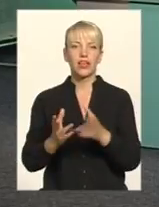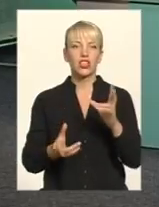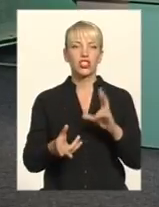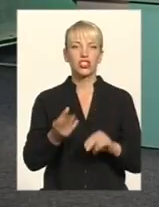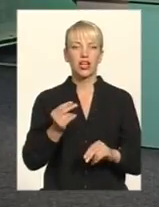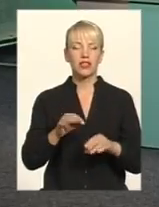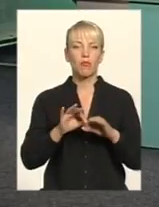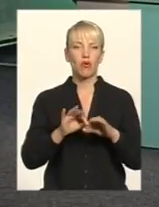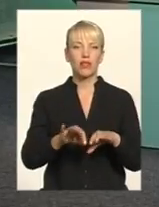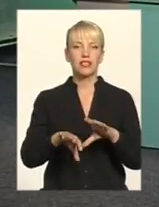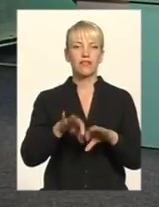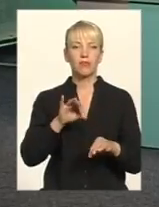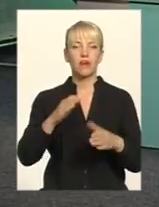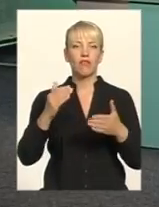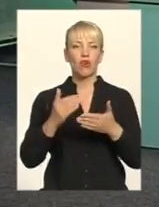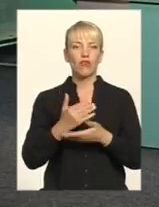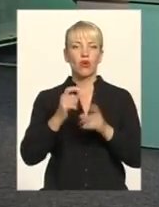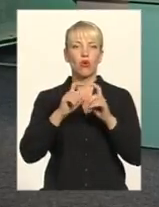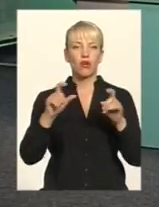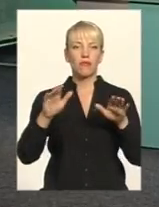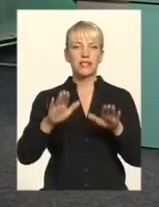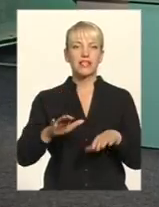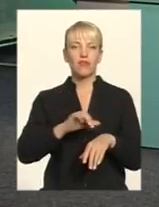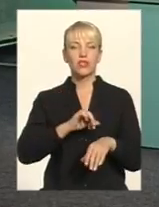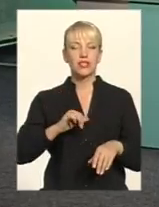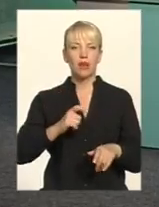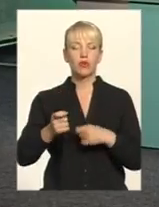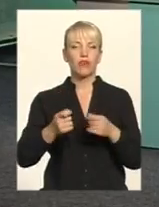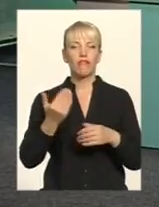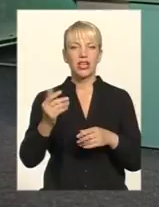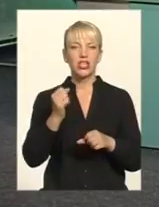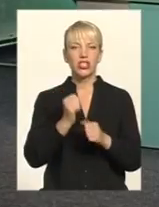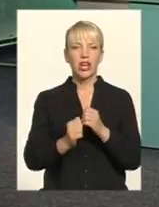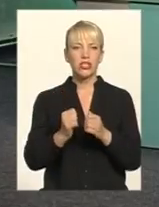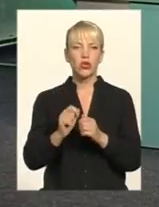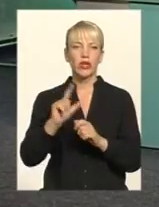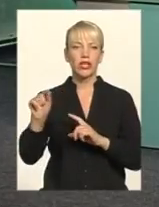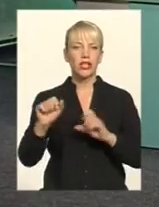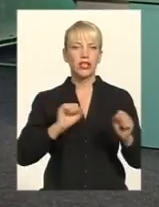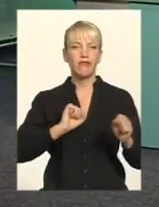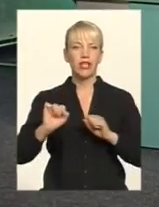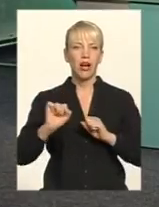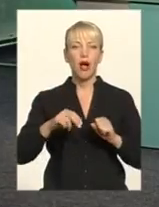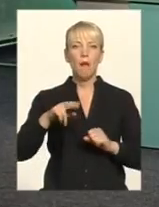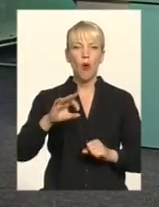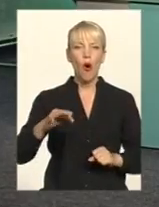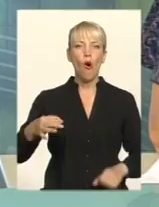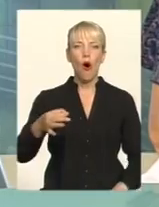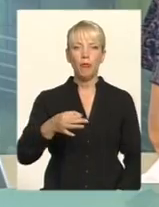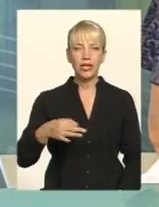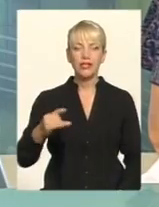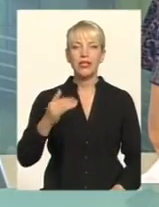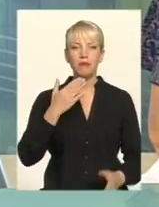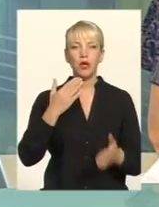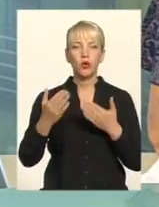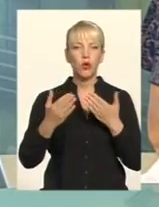органи місцевого самоврядування? Ви часто їздите в відрядження робочою областю,